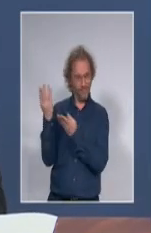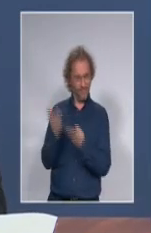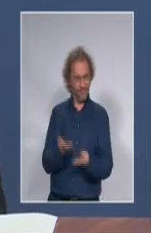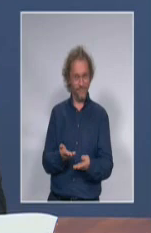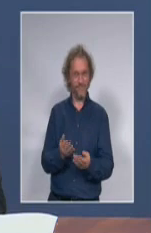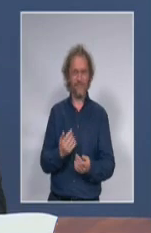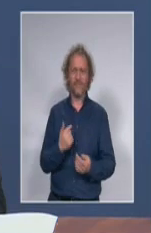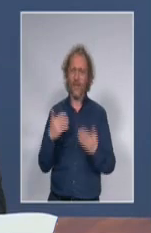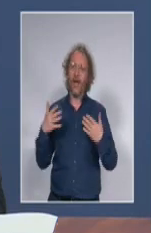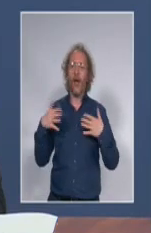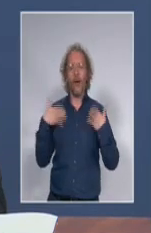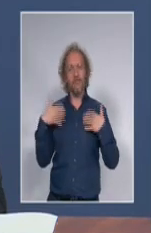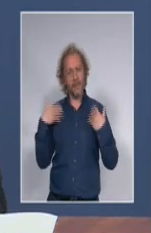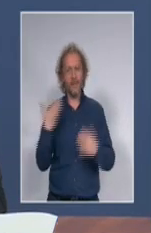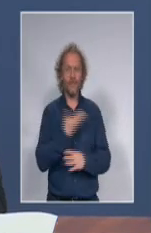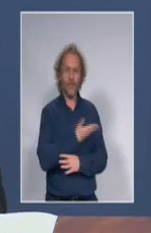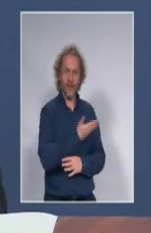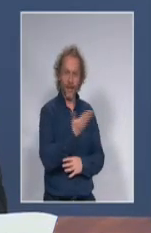i sve građane naše Srbije.